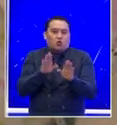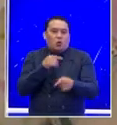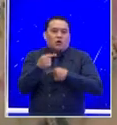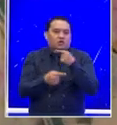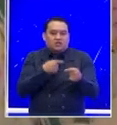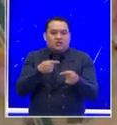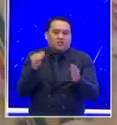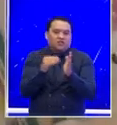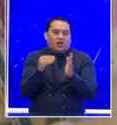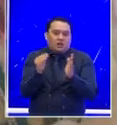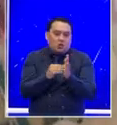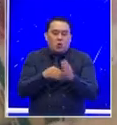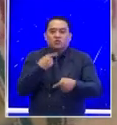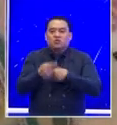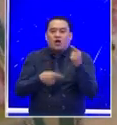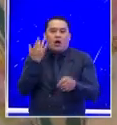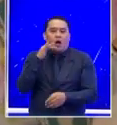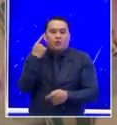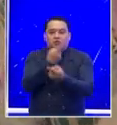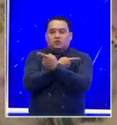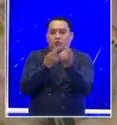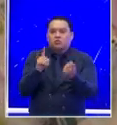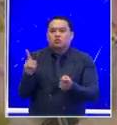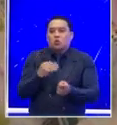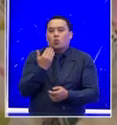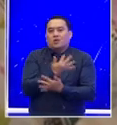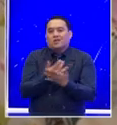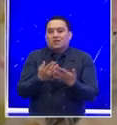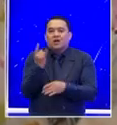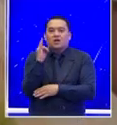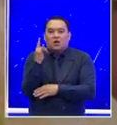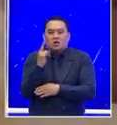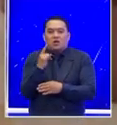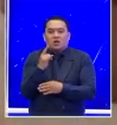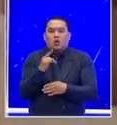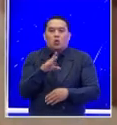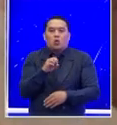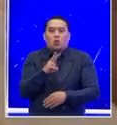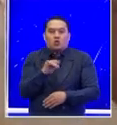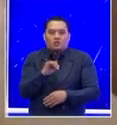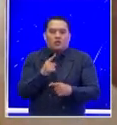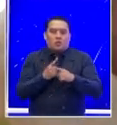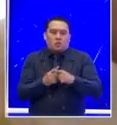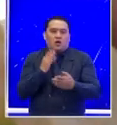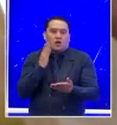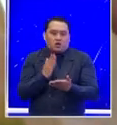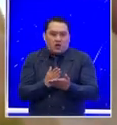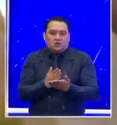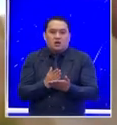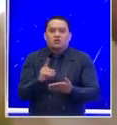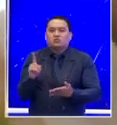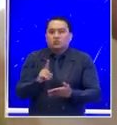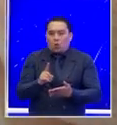через стекло. Ранее врачи из США сообщили, что у нескольких младенцев тест на коронавирус дал позитивный